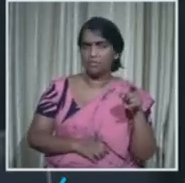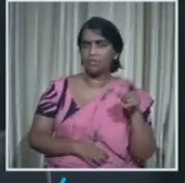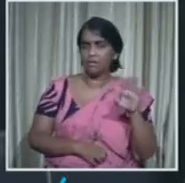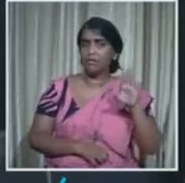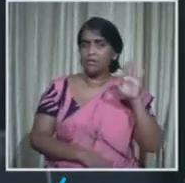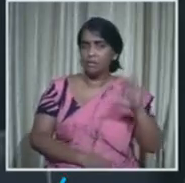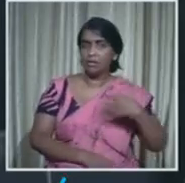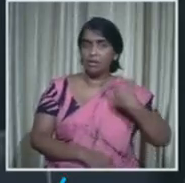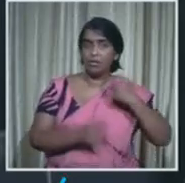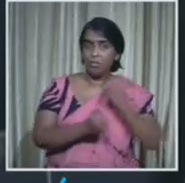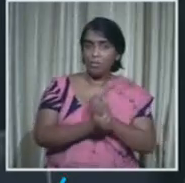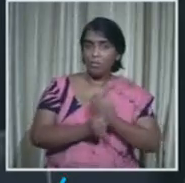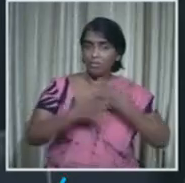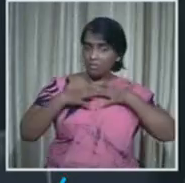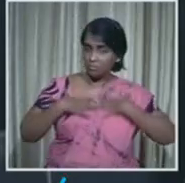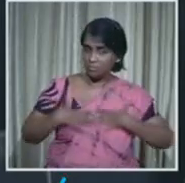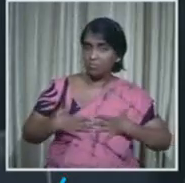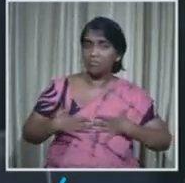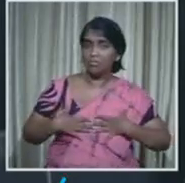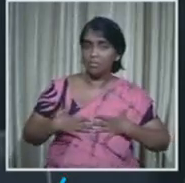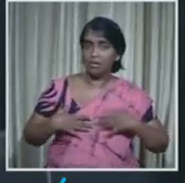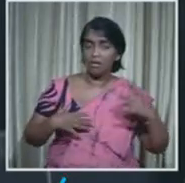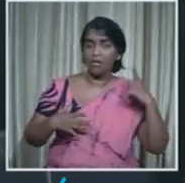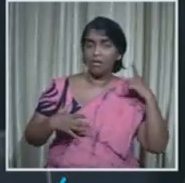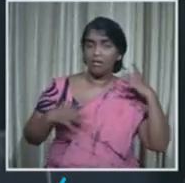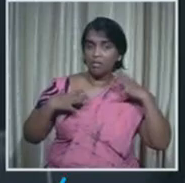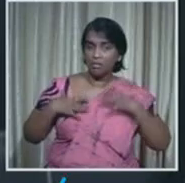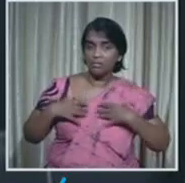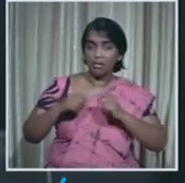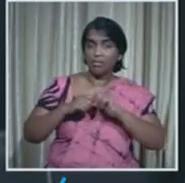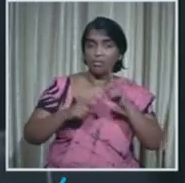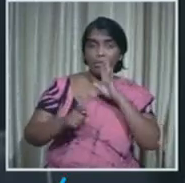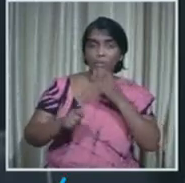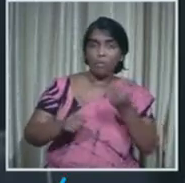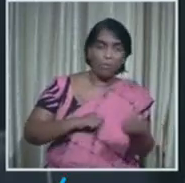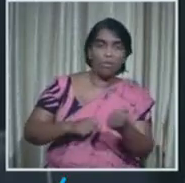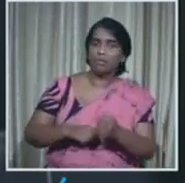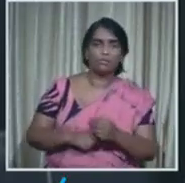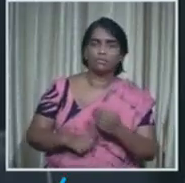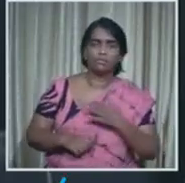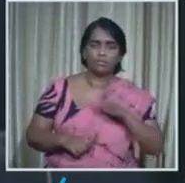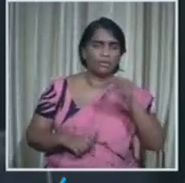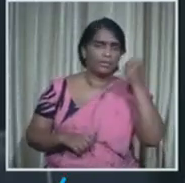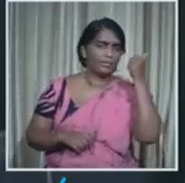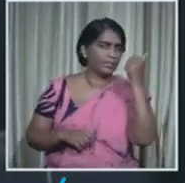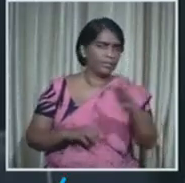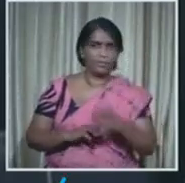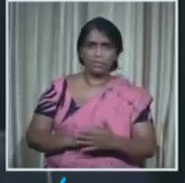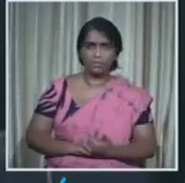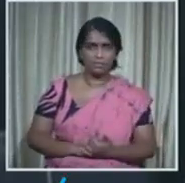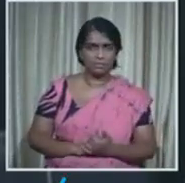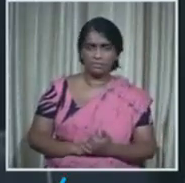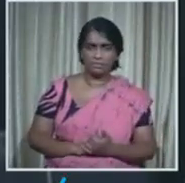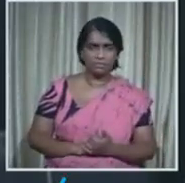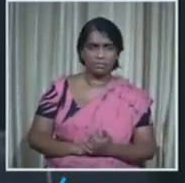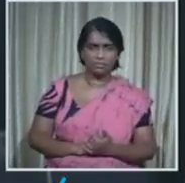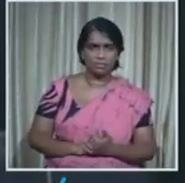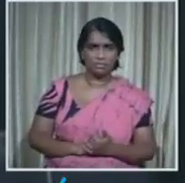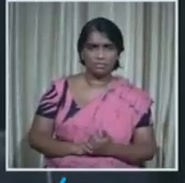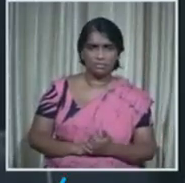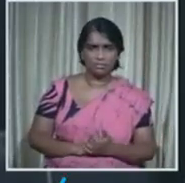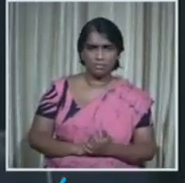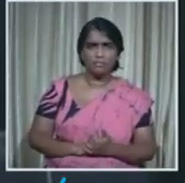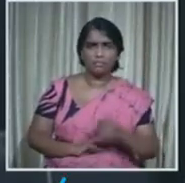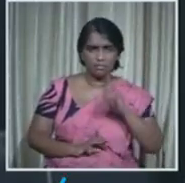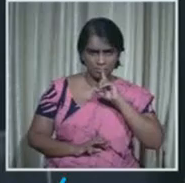නිල ඇඳුමක් ඇඳපු මිනිහෙකුට ජනතාව ඉදිරියේ පහර දෙන එක මම තරයේ පිළිකුලෙන් හලා දකිනවා. ඒක මම අනිවාර්යෙන්